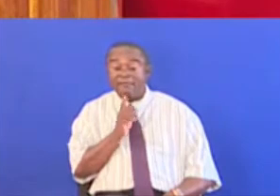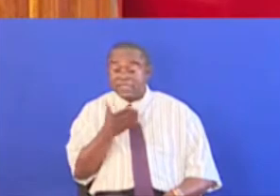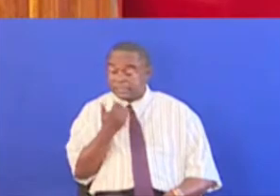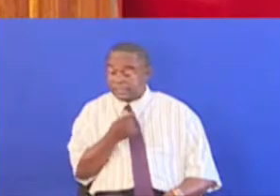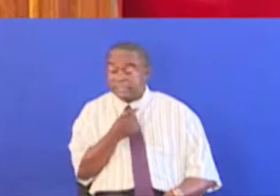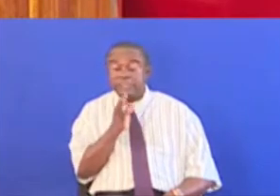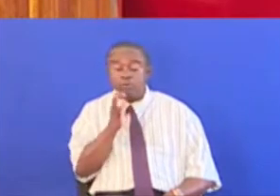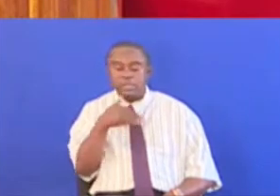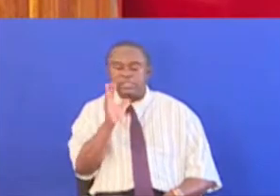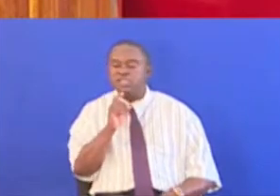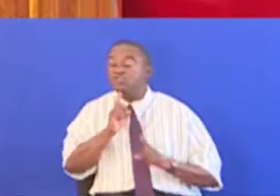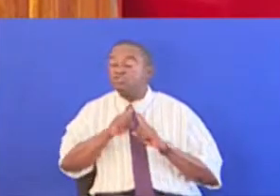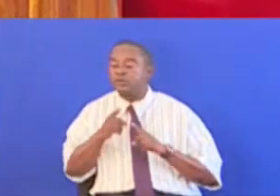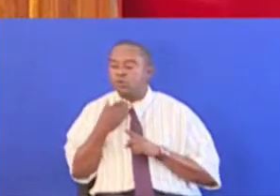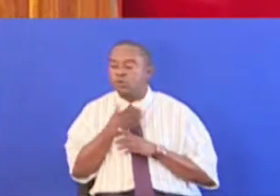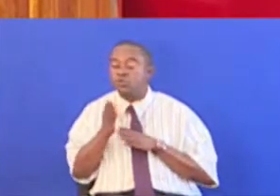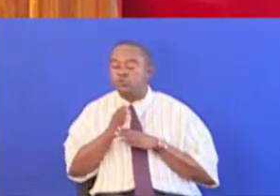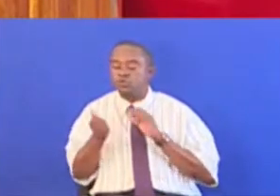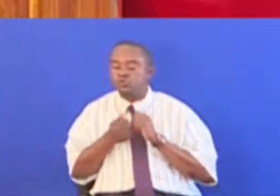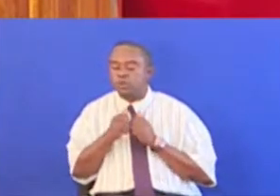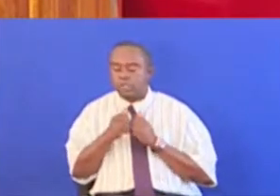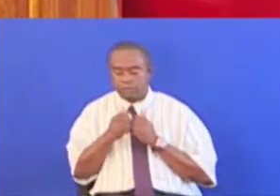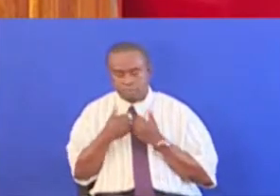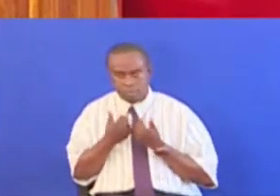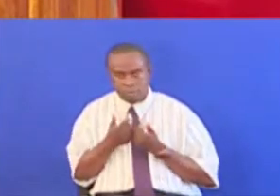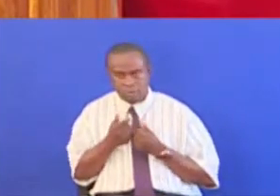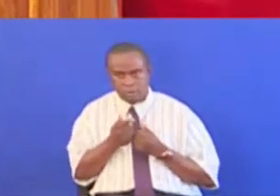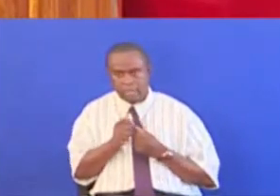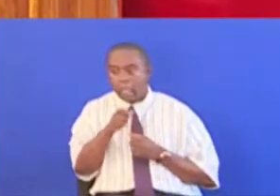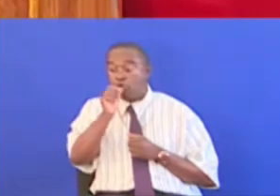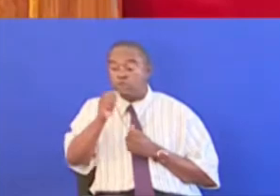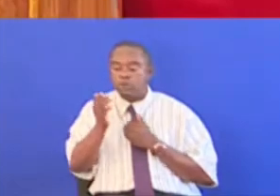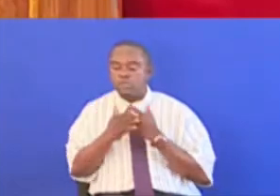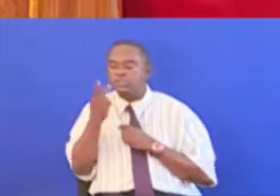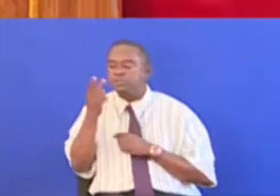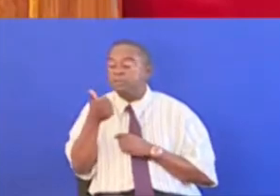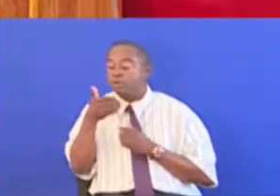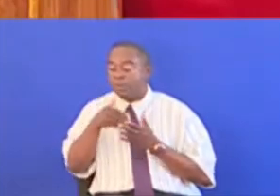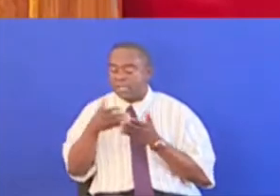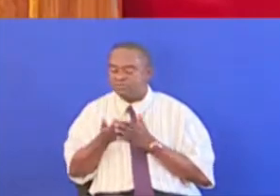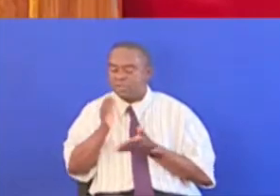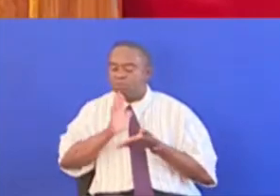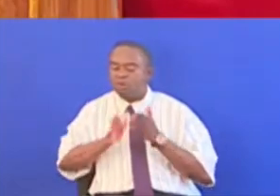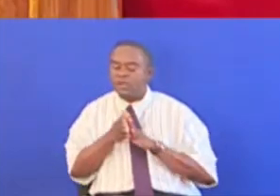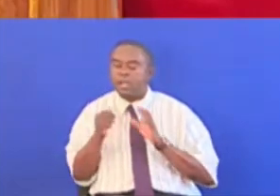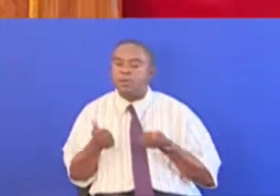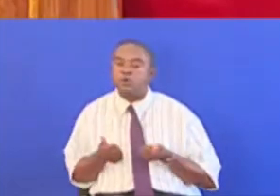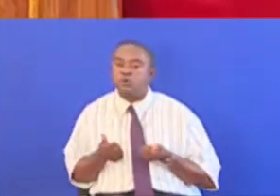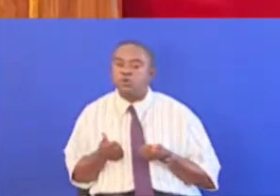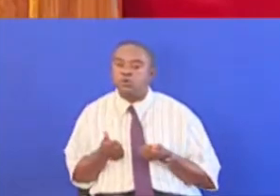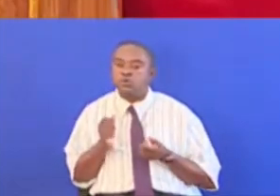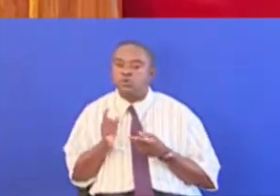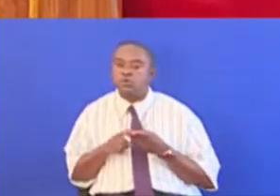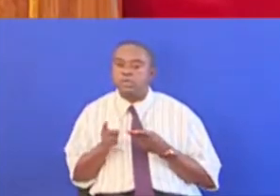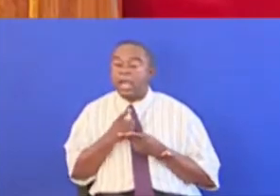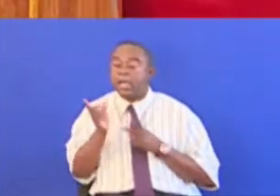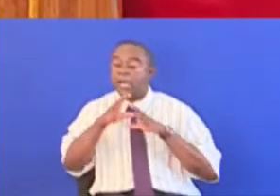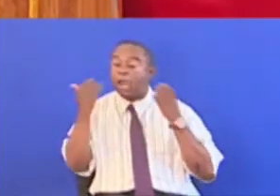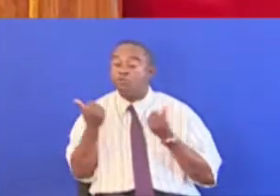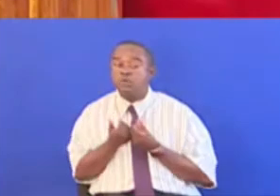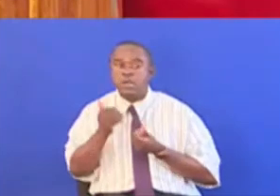halina mwafaka. Swala la uraia pacha bado halina mwafaka hapa nchini, lakini pia halina mwafaka